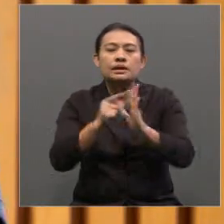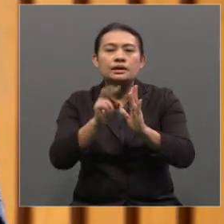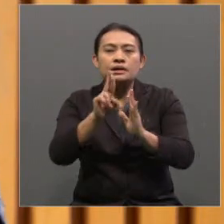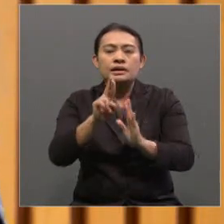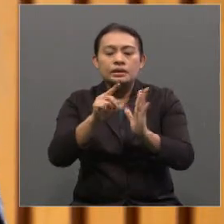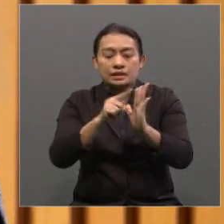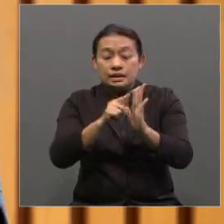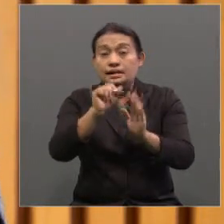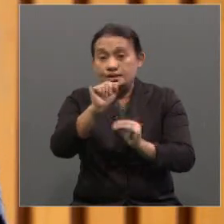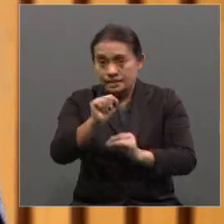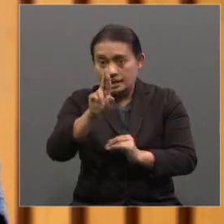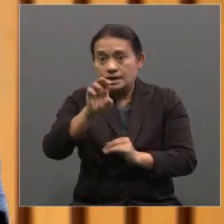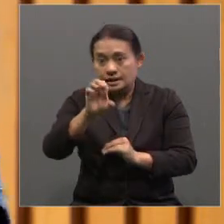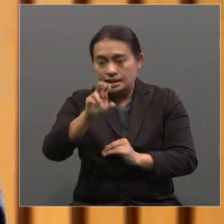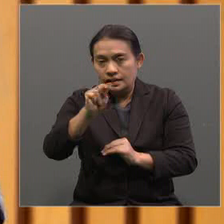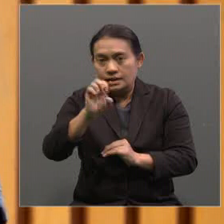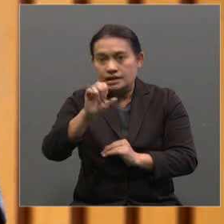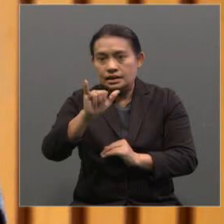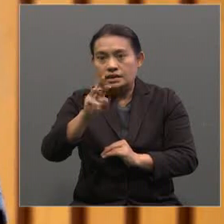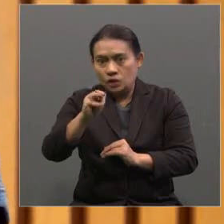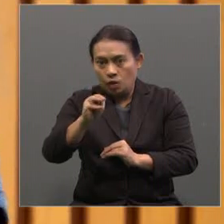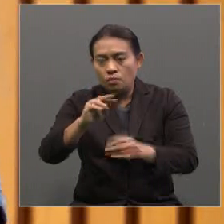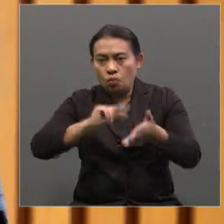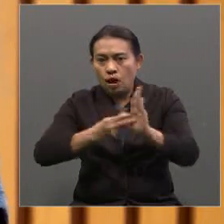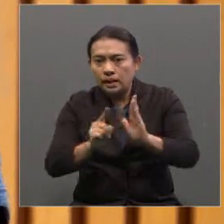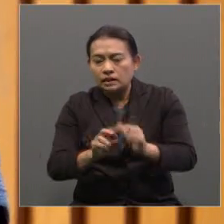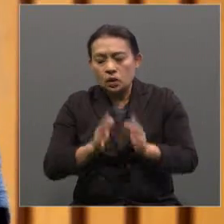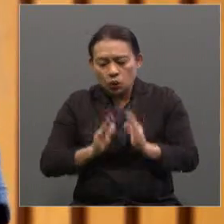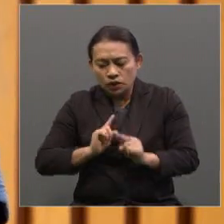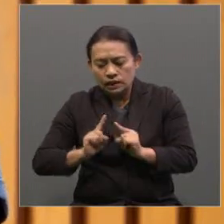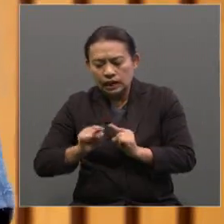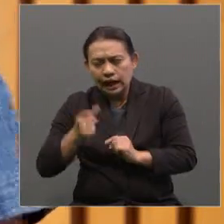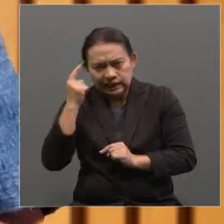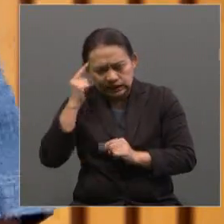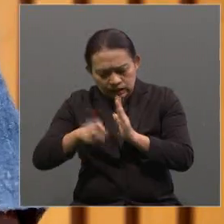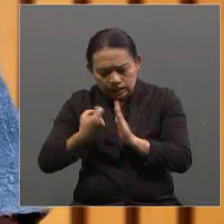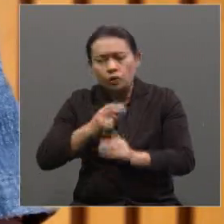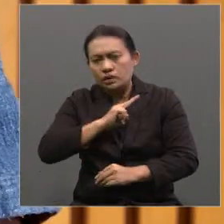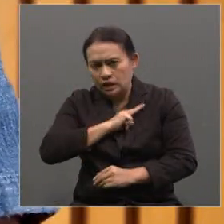ขาตั้งมั่นอยู่บนว่ามนุษย์ทุกคนเนี่ยเป็นผู้มีเหตุมีผลเพราะนั้นเขาคิดเองได้นะครับ